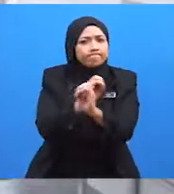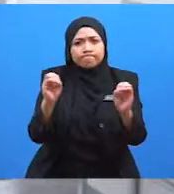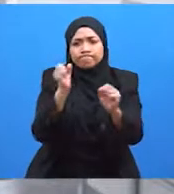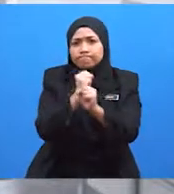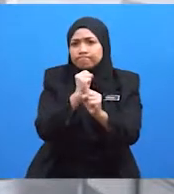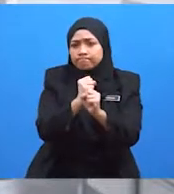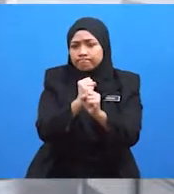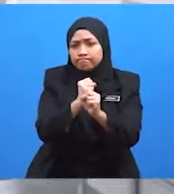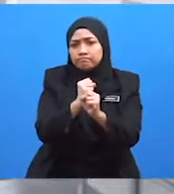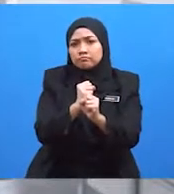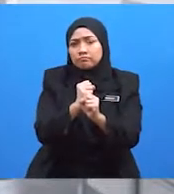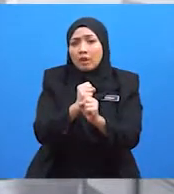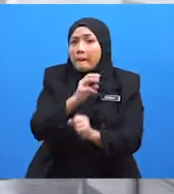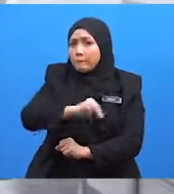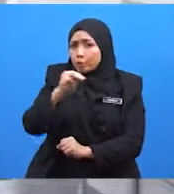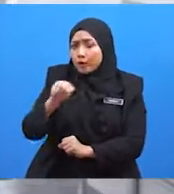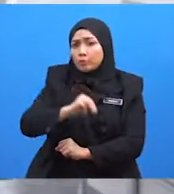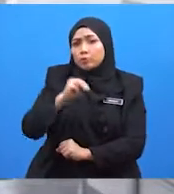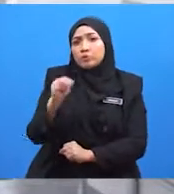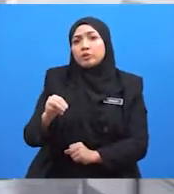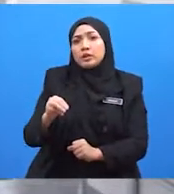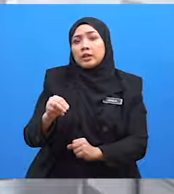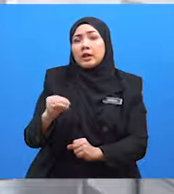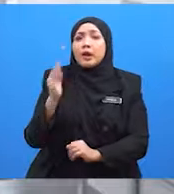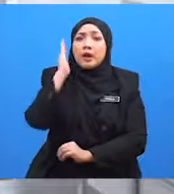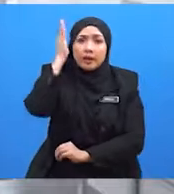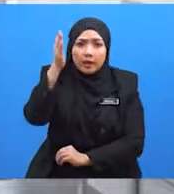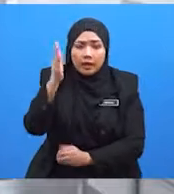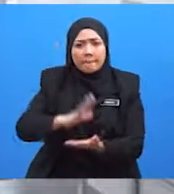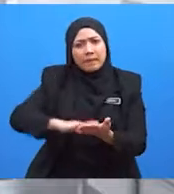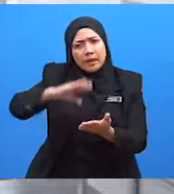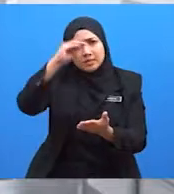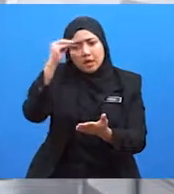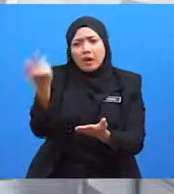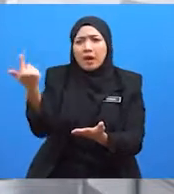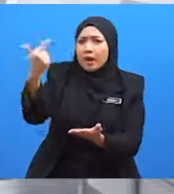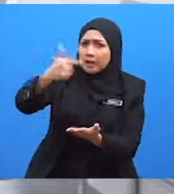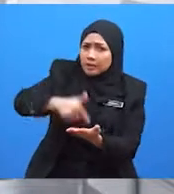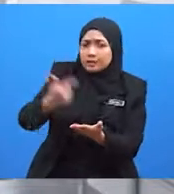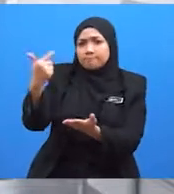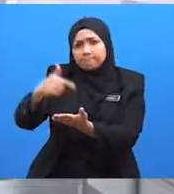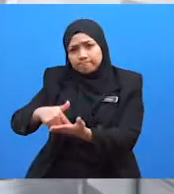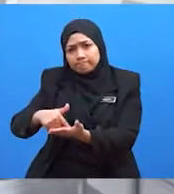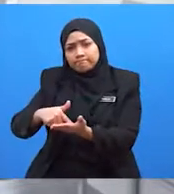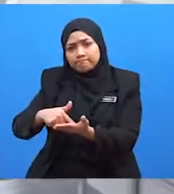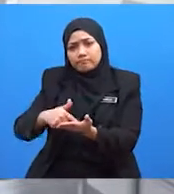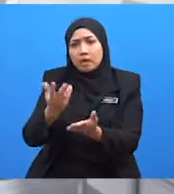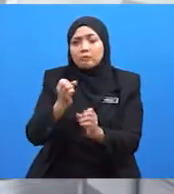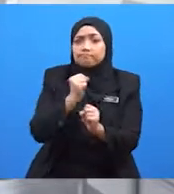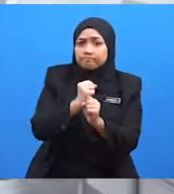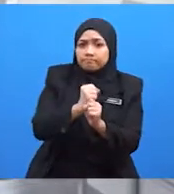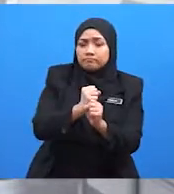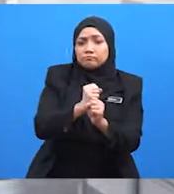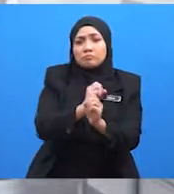malah murid-murid akan lebih mendalami apakah kaitan pengangguran